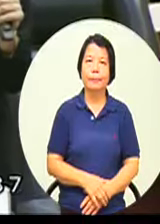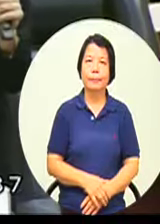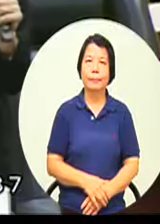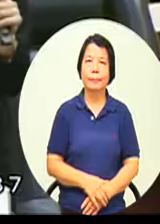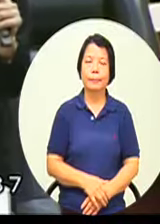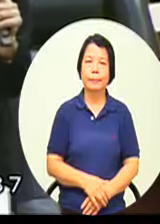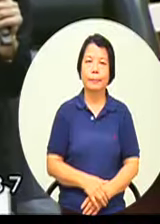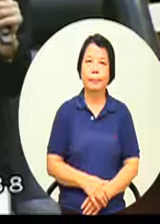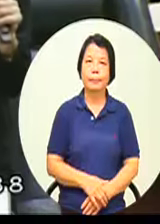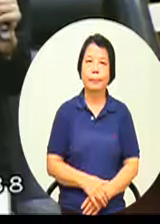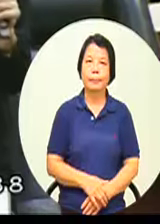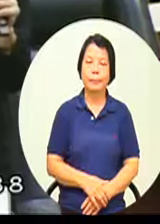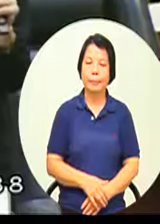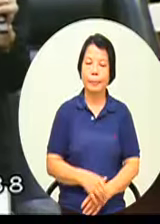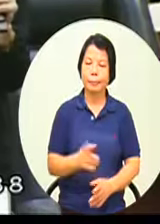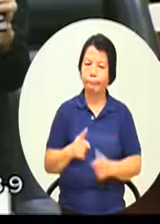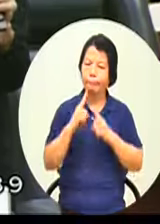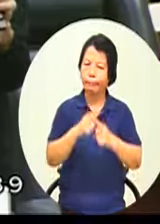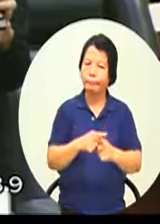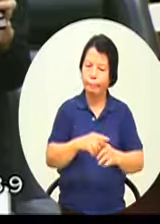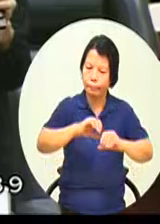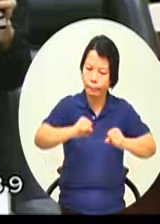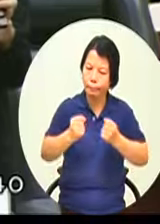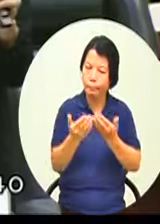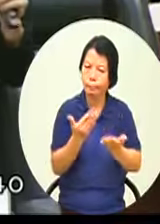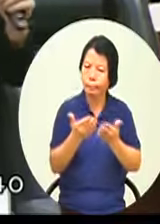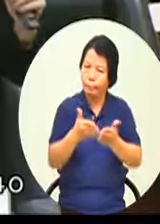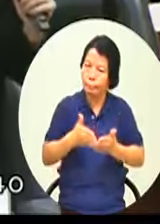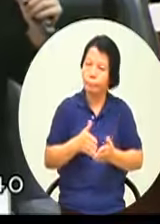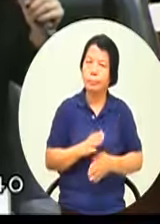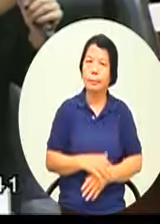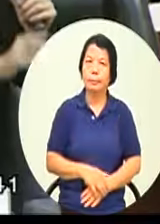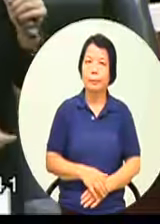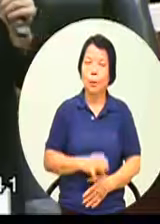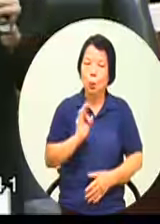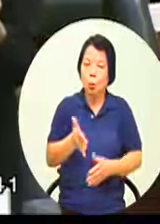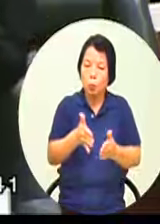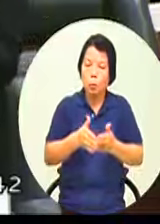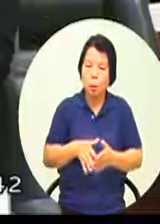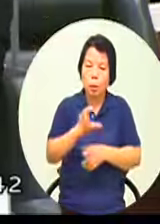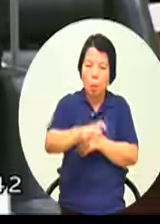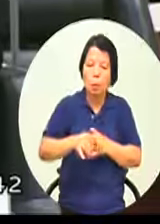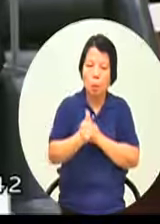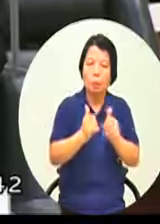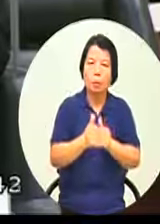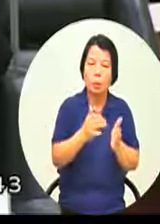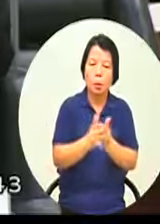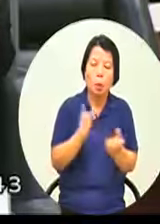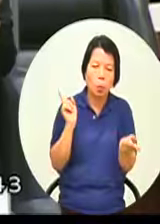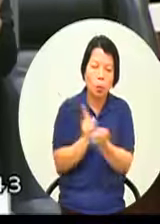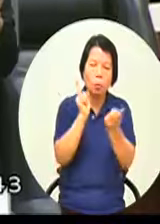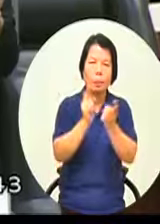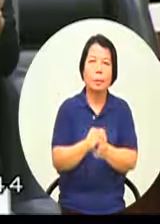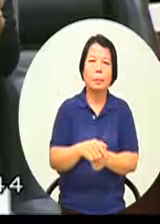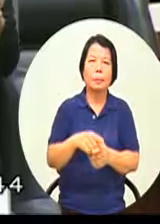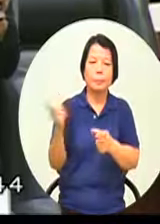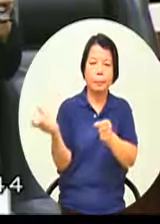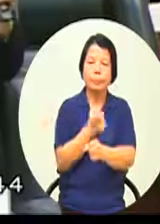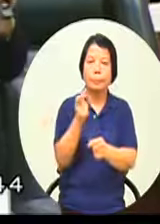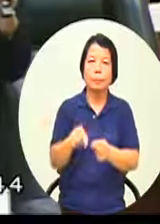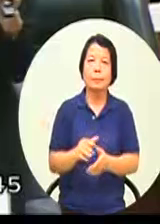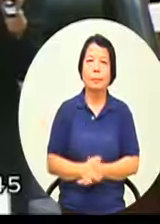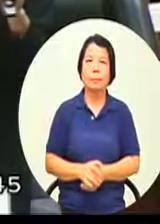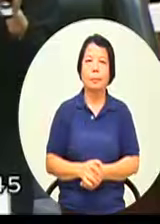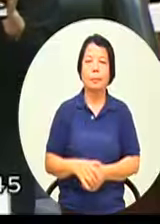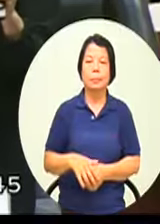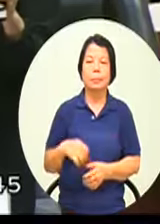这个部分你是不是要去了解一下？还有为什么我们的农民只要遇到台风，台湾的